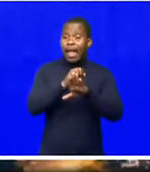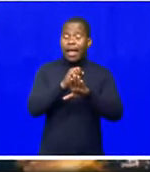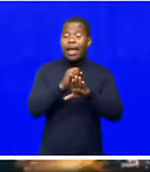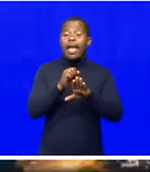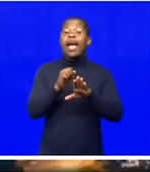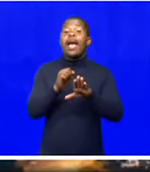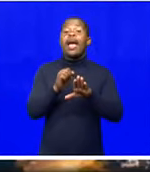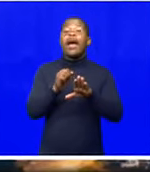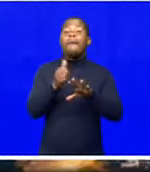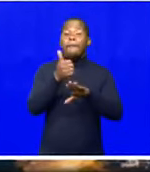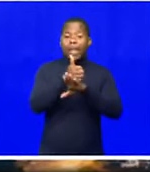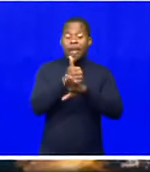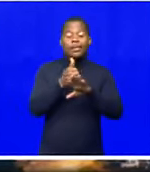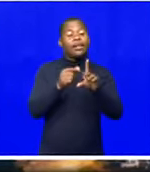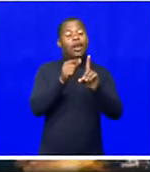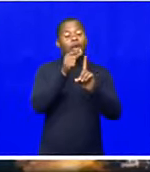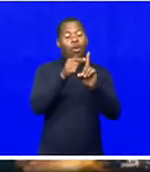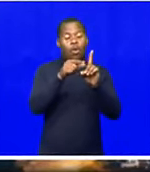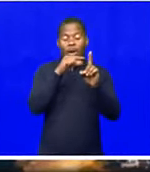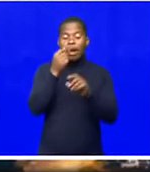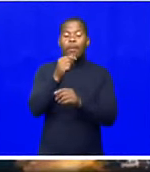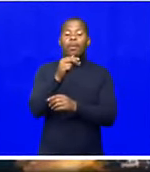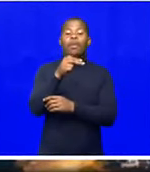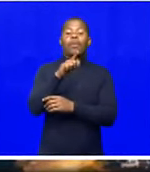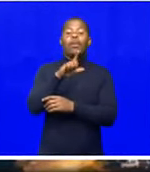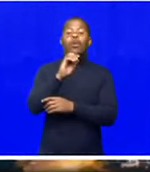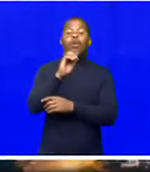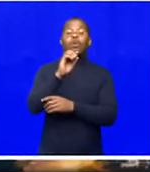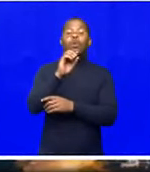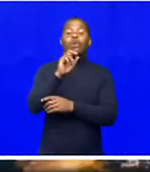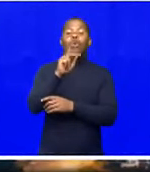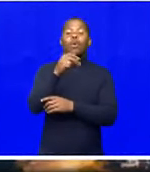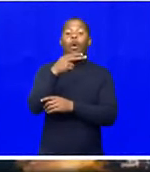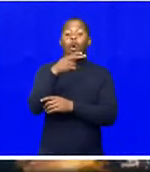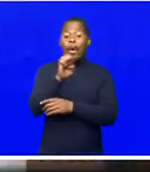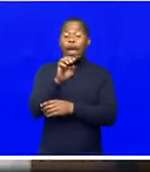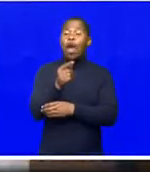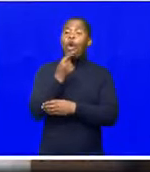loku kunemthelela lomuhle lokutawuba nawo ekwenteni ibhizinisi kube ngcono eveni.